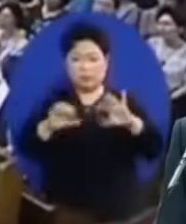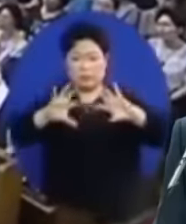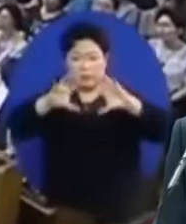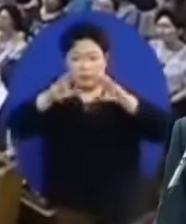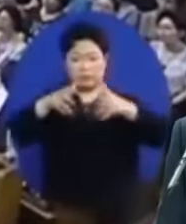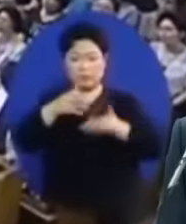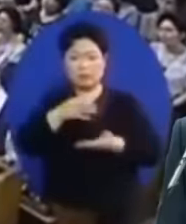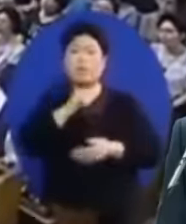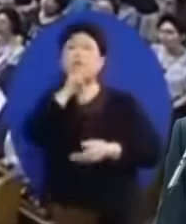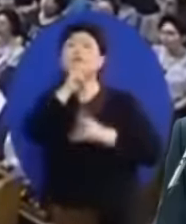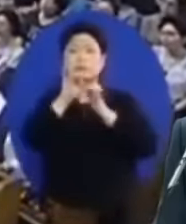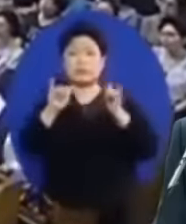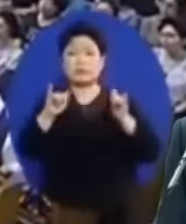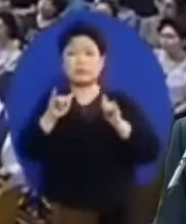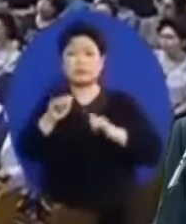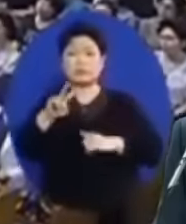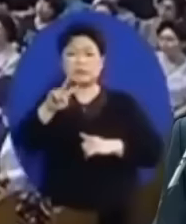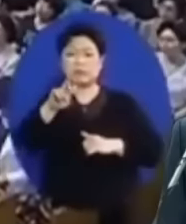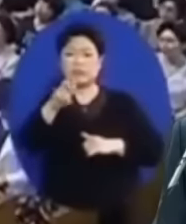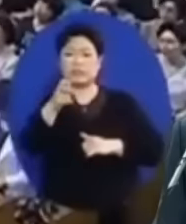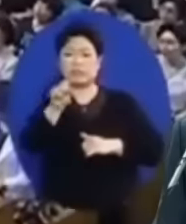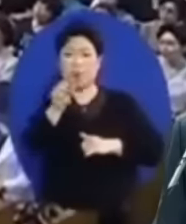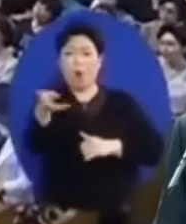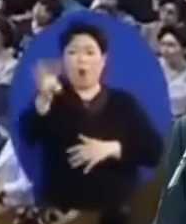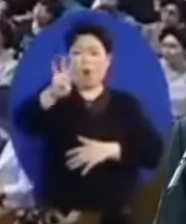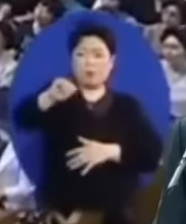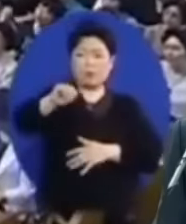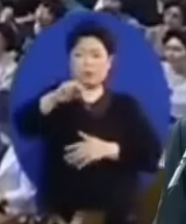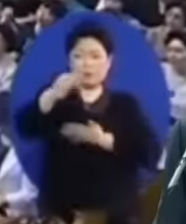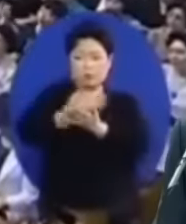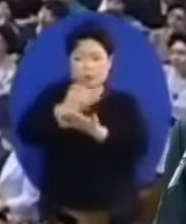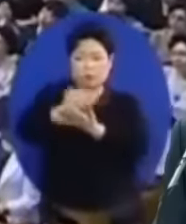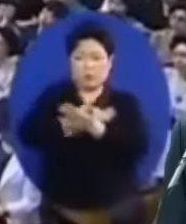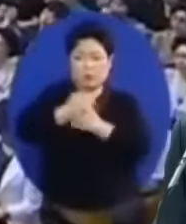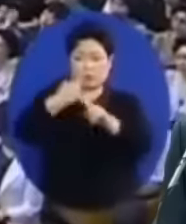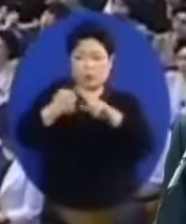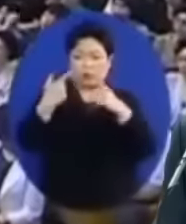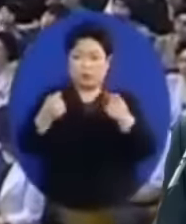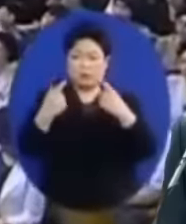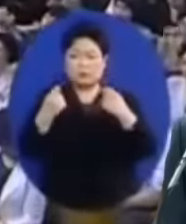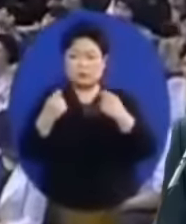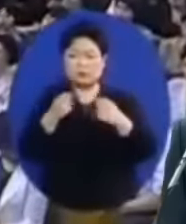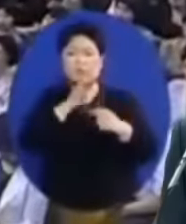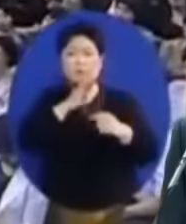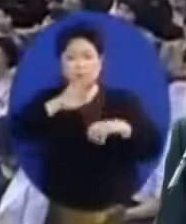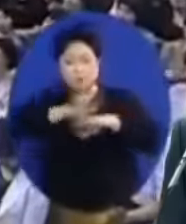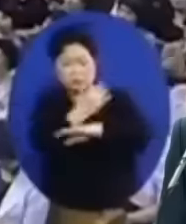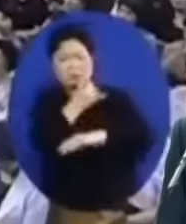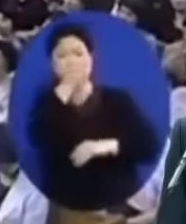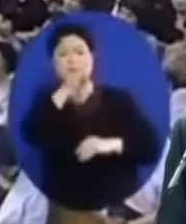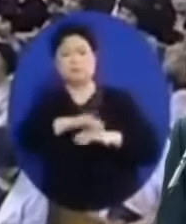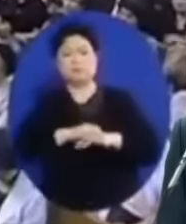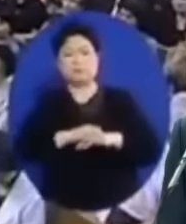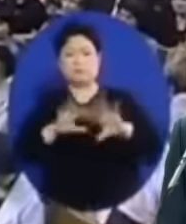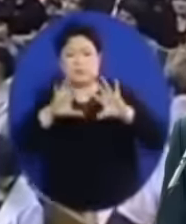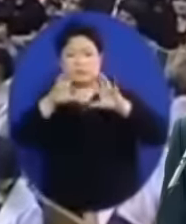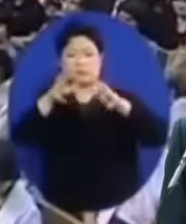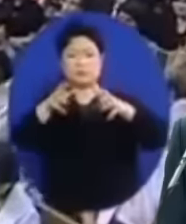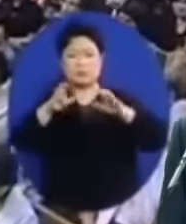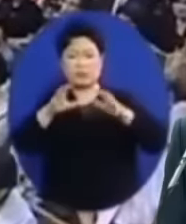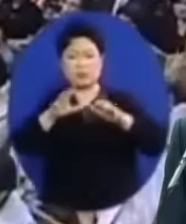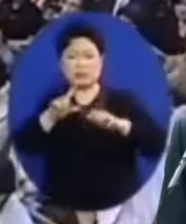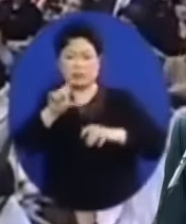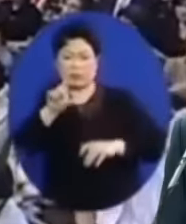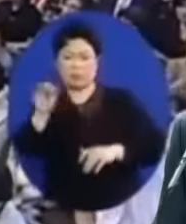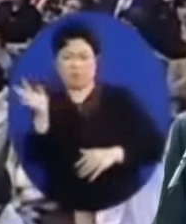세계 가난한 사람의 25억 명의 연간 수입과 맞먹는 이러한 불공평이 있는 것입니다. 세계 15대